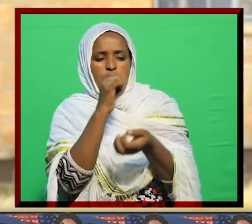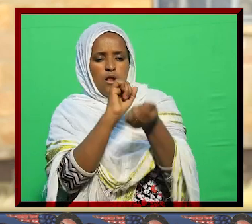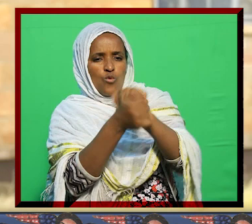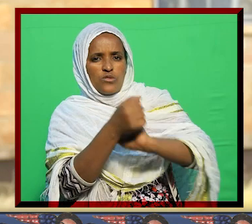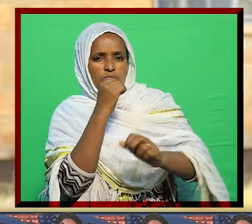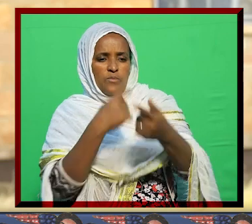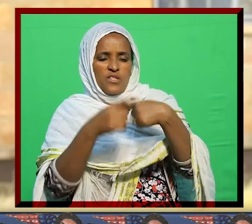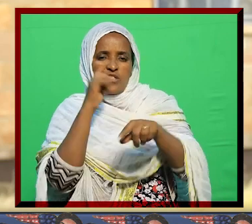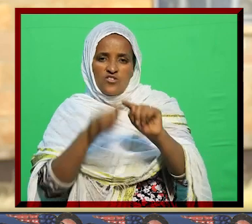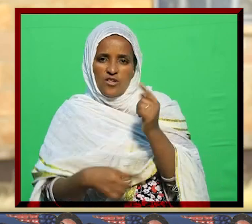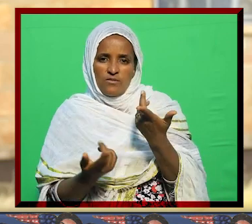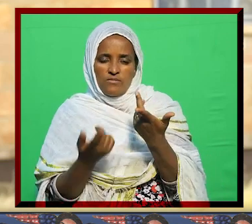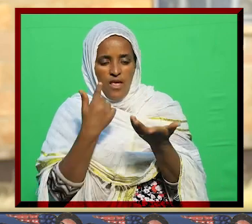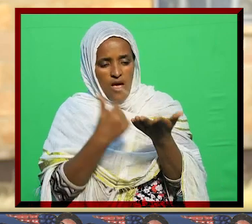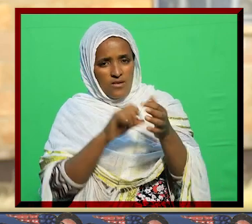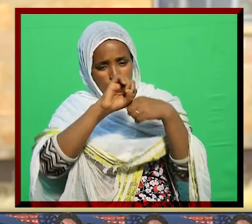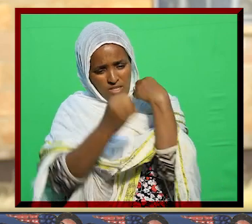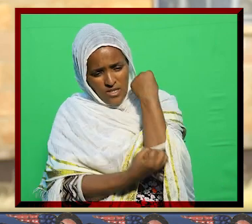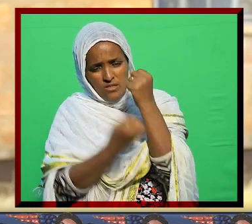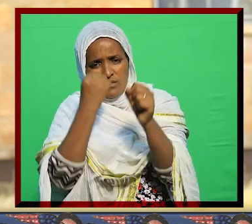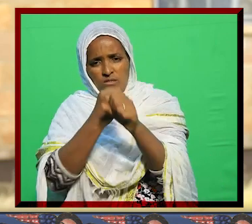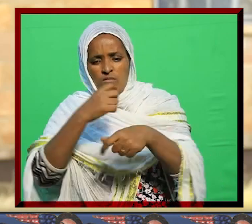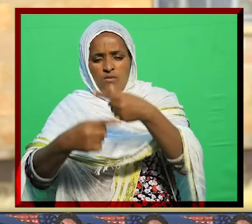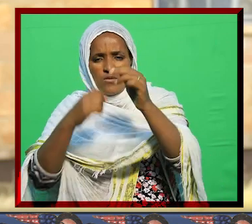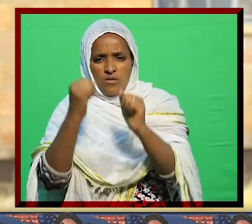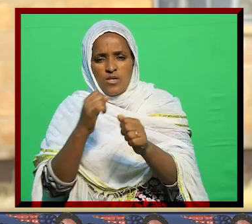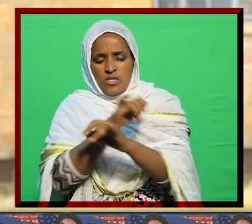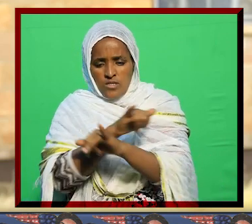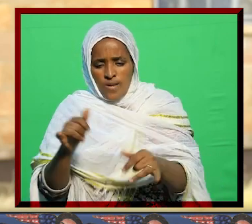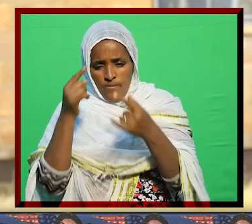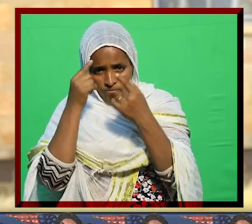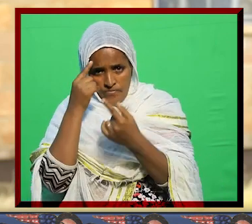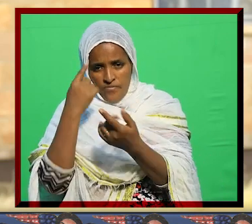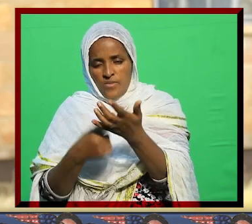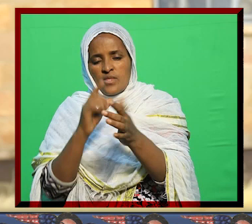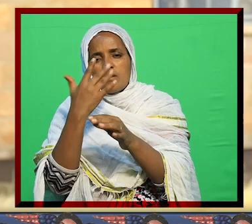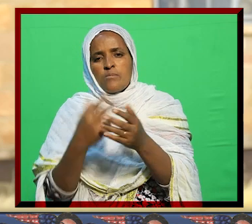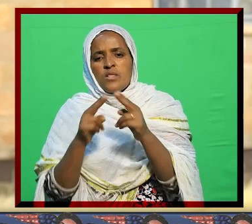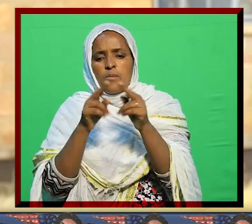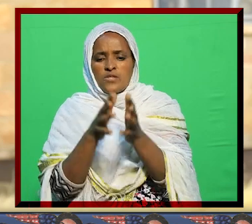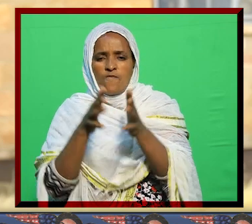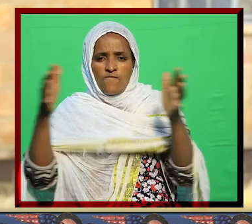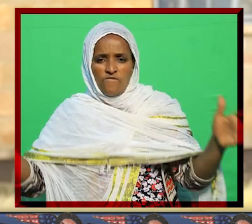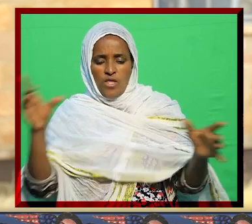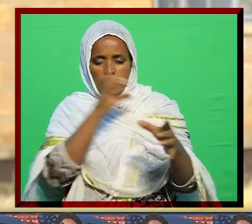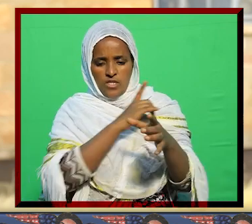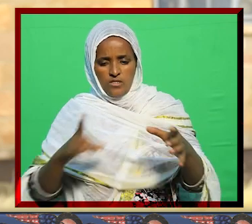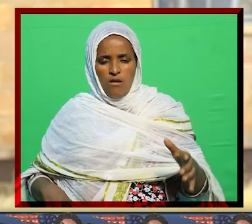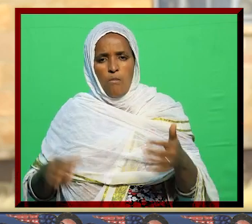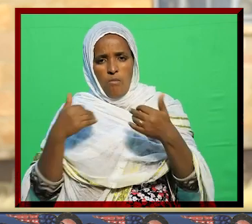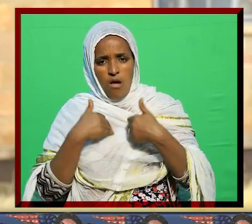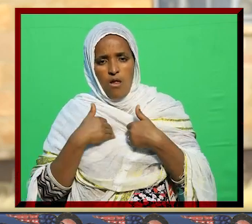እንኳን ላይ ሌላ ማድረግ አልቻለም። ያንን መሰረት እያሰነው እንሄዳለን ማለት ነው። ቅዱሳን በዚህ መልኩ ነው እናስባቸው። ይሄንን በመሰለ በጣም